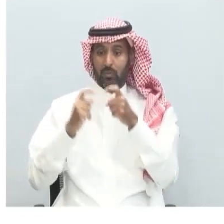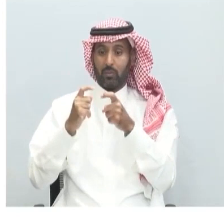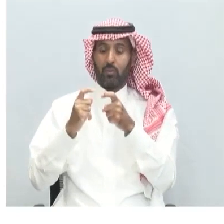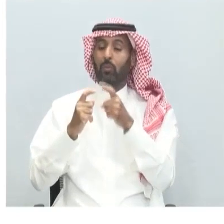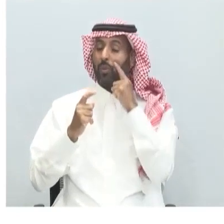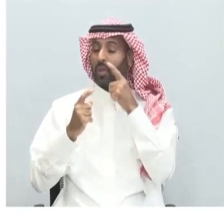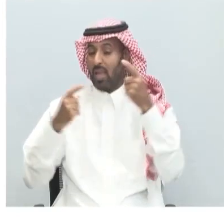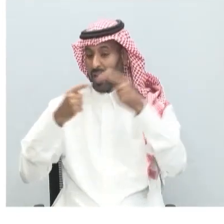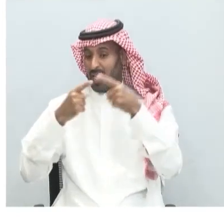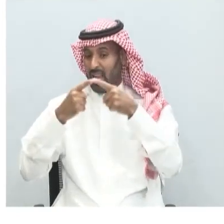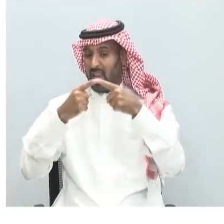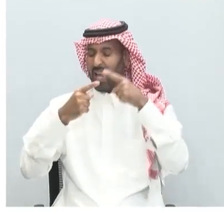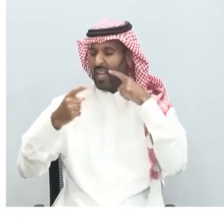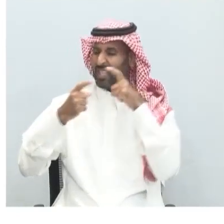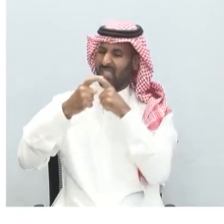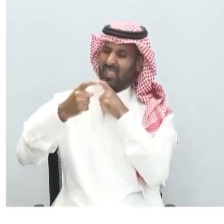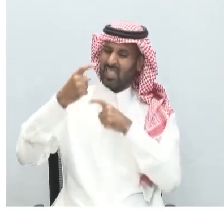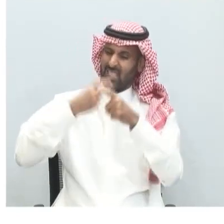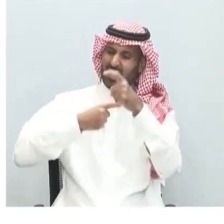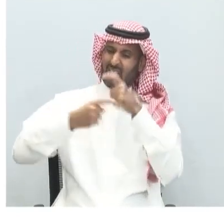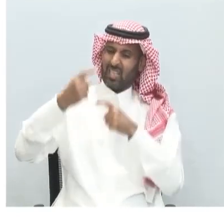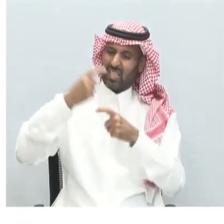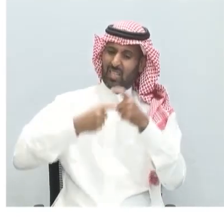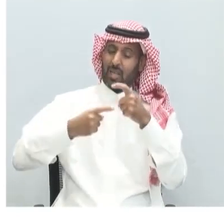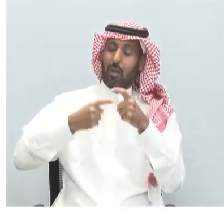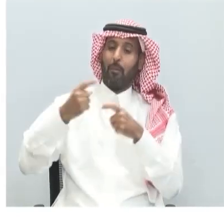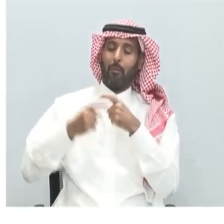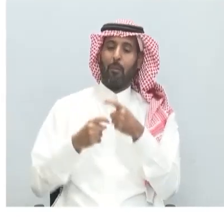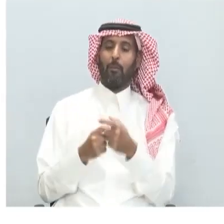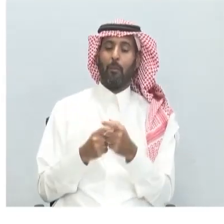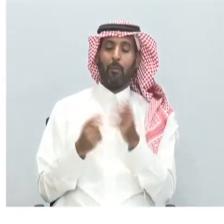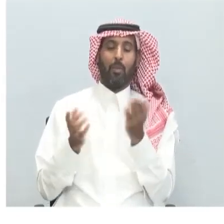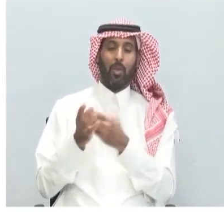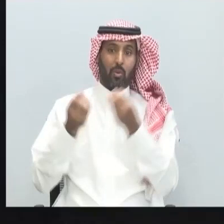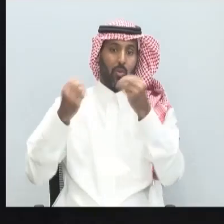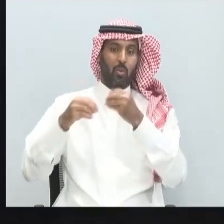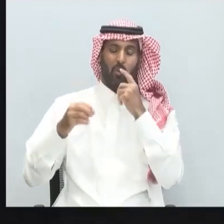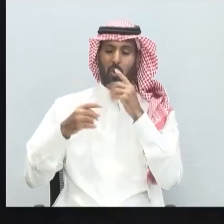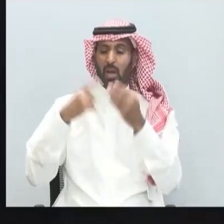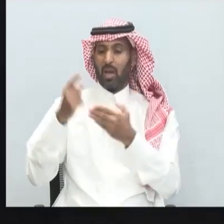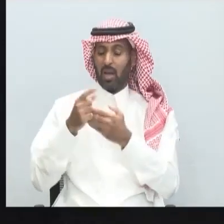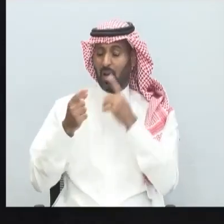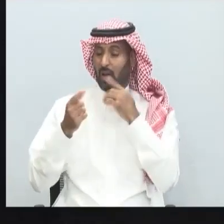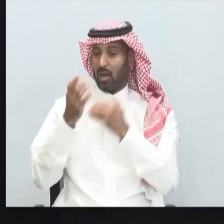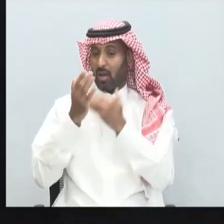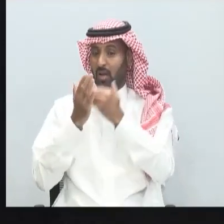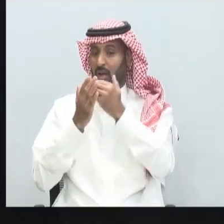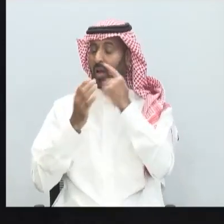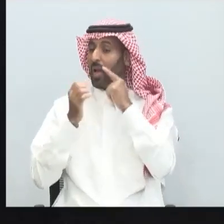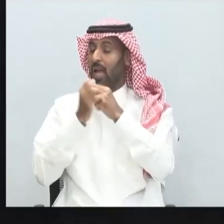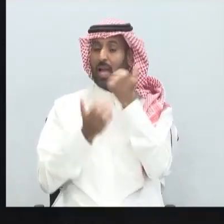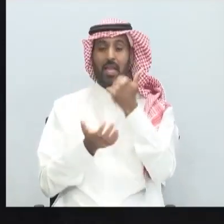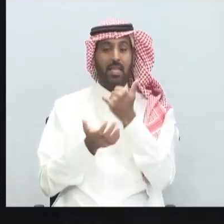معاكس للاخر في الاتجاه الحد الاعلى للالكترونات في مستويات الطاقه